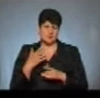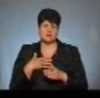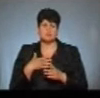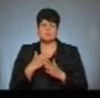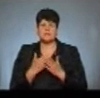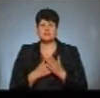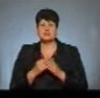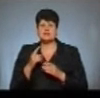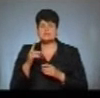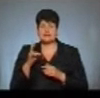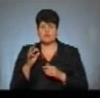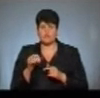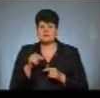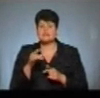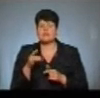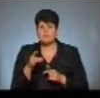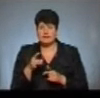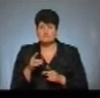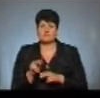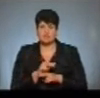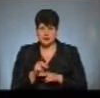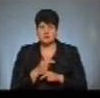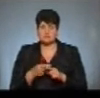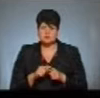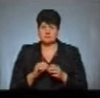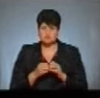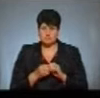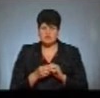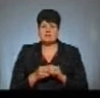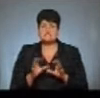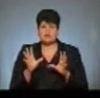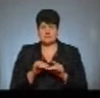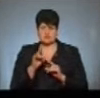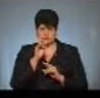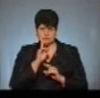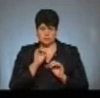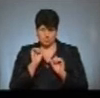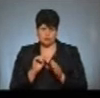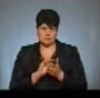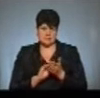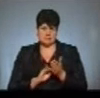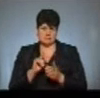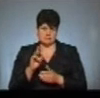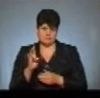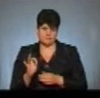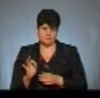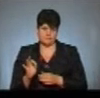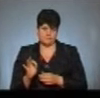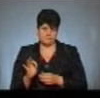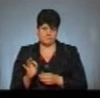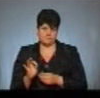передачі про ЗНО. Чи цього разу виправлений цей недолік і чи всі можуть комфортно складати іспити?